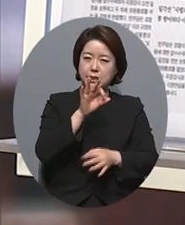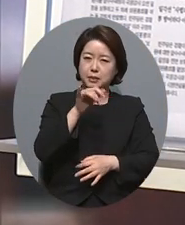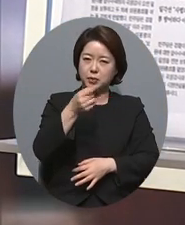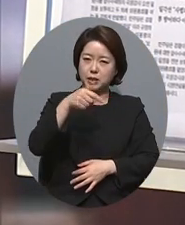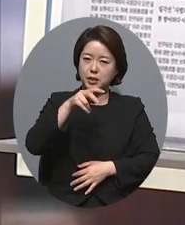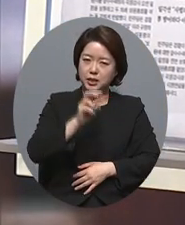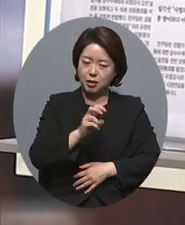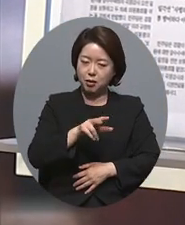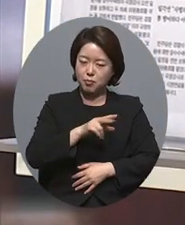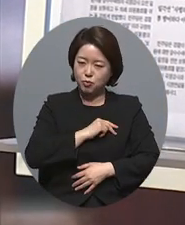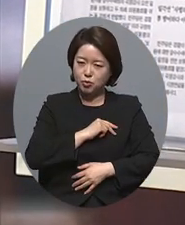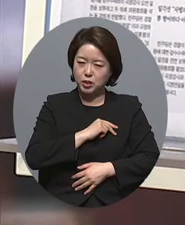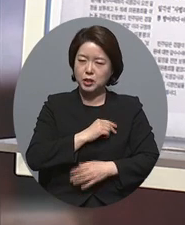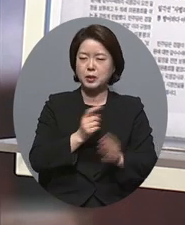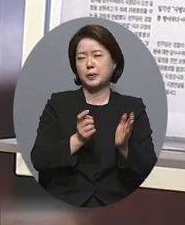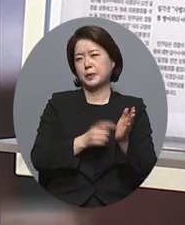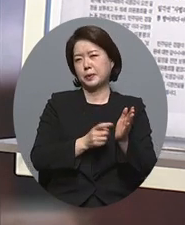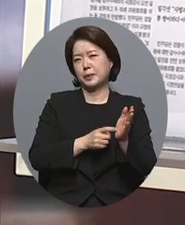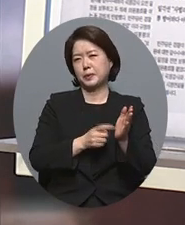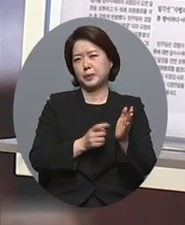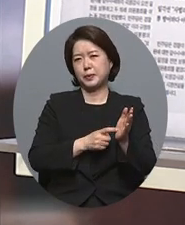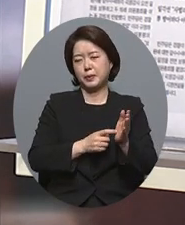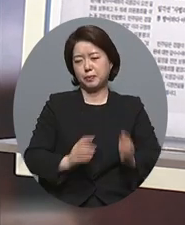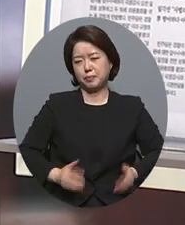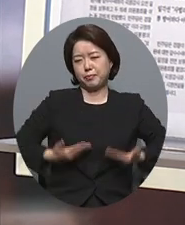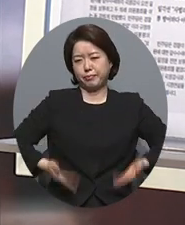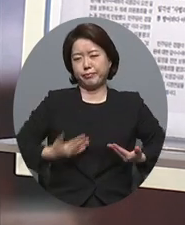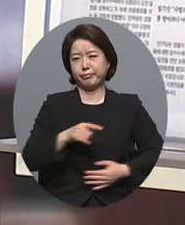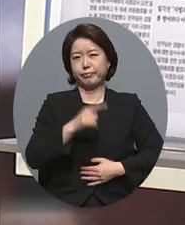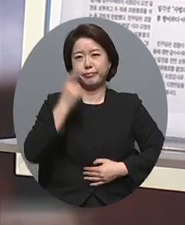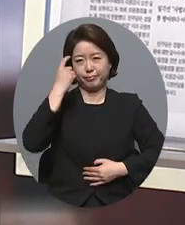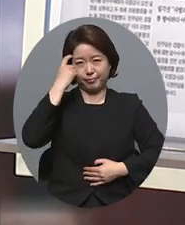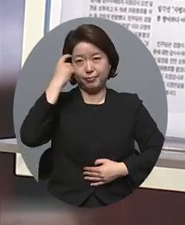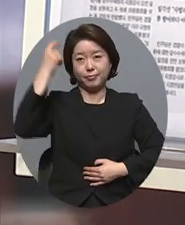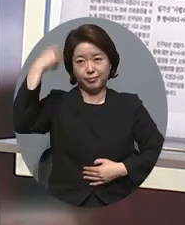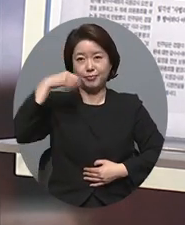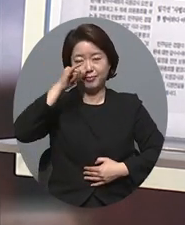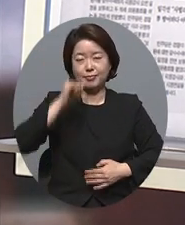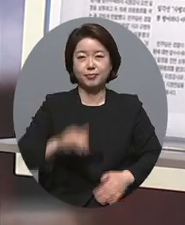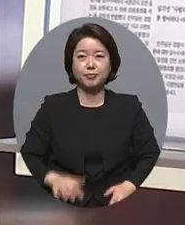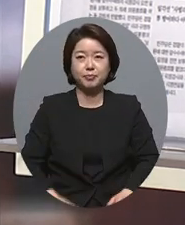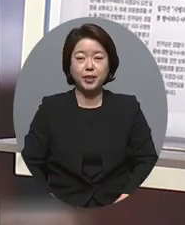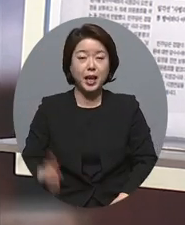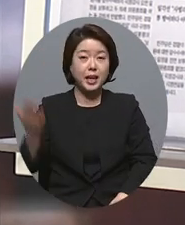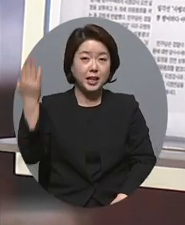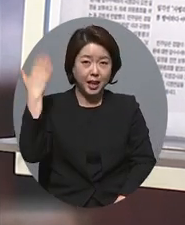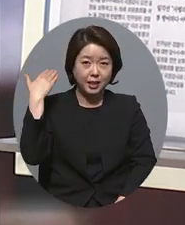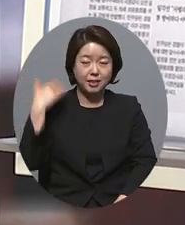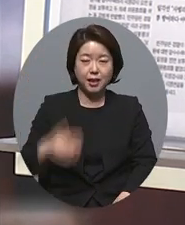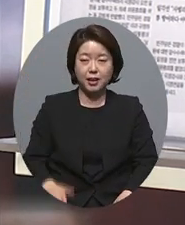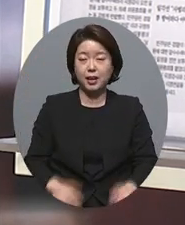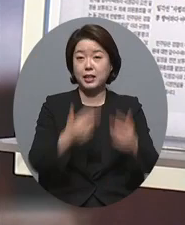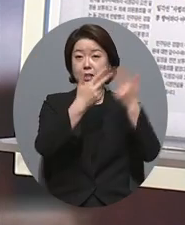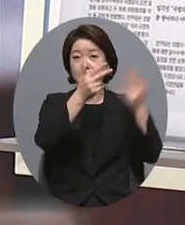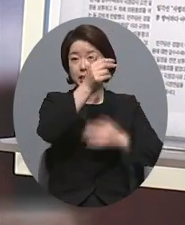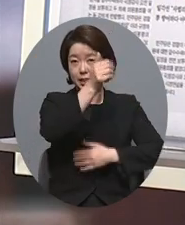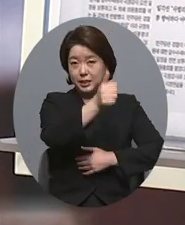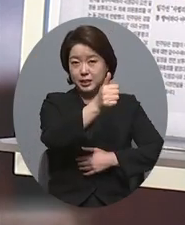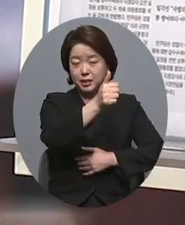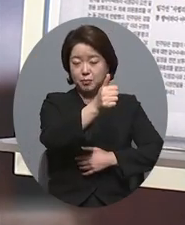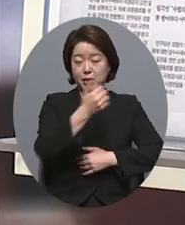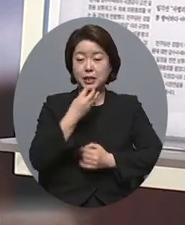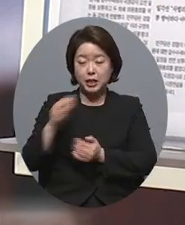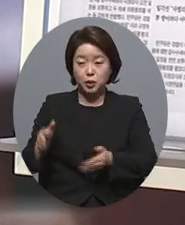다소 조금 성급한 부분은 없지 않았나라는 생각도 좀 해봐요. 그러니까 과거에 이재명